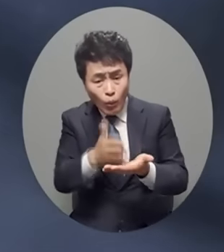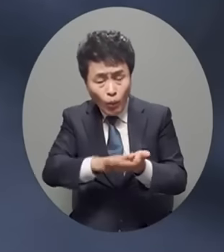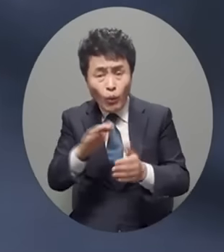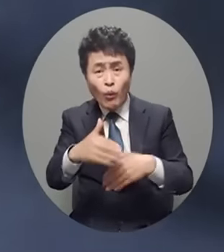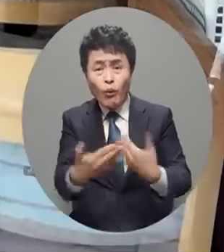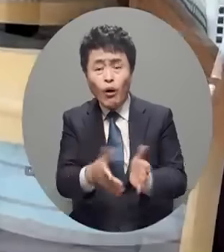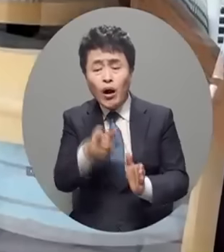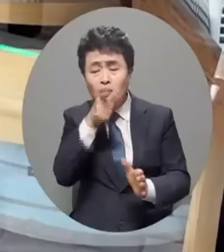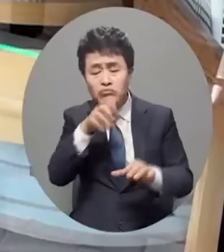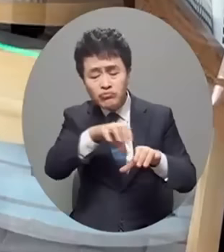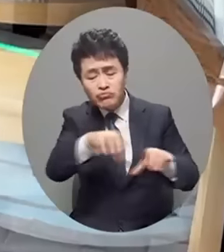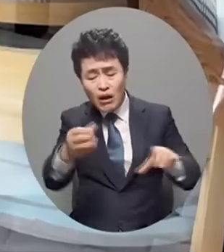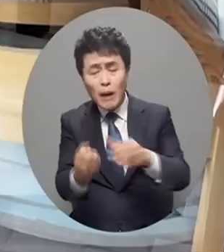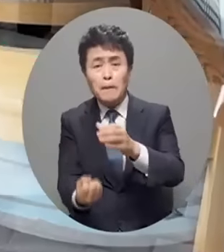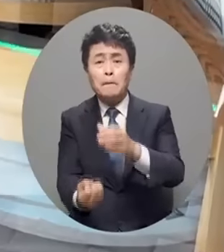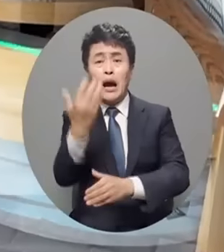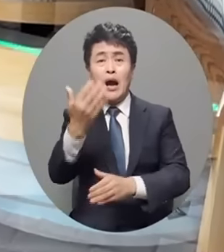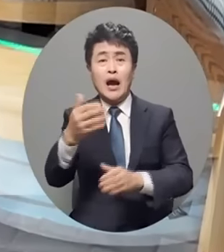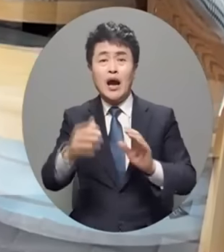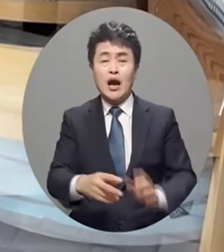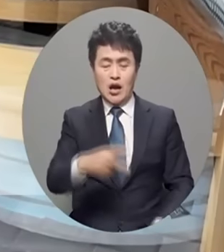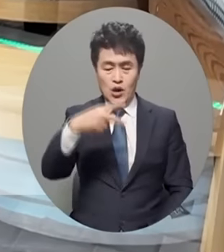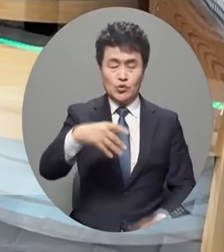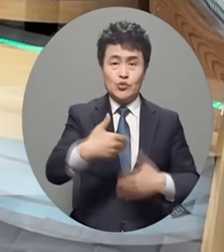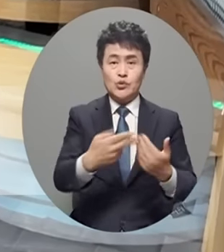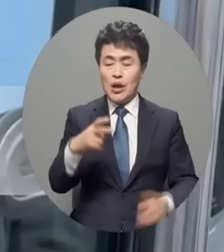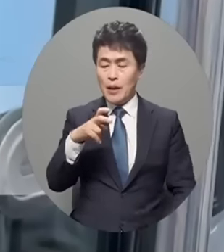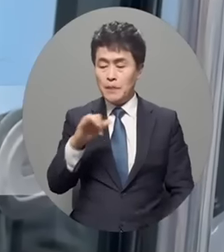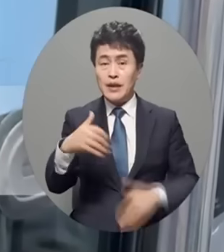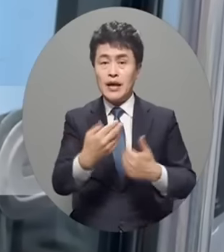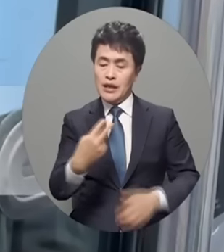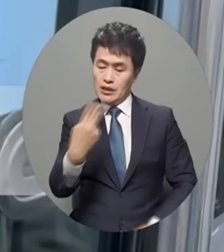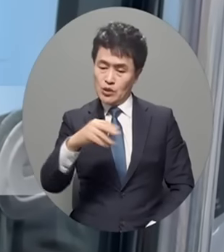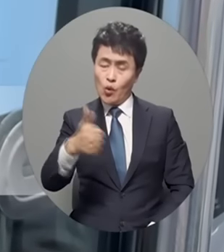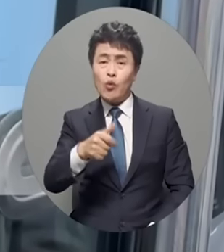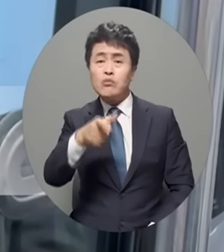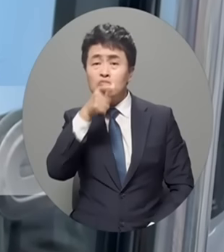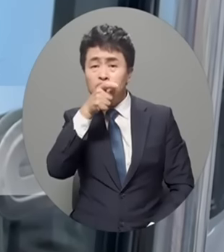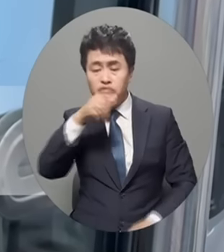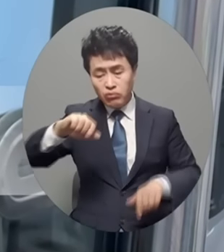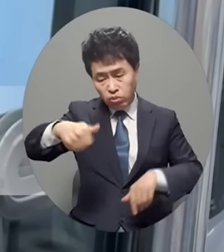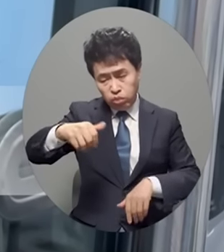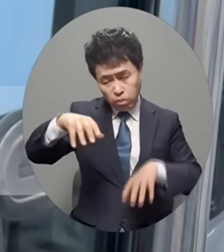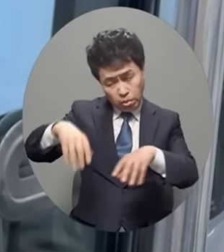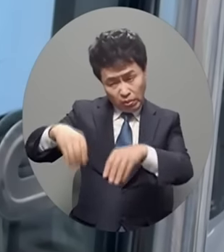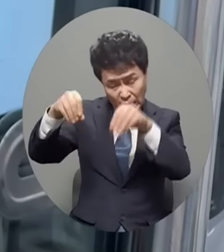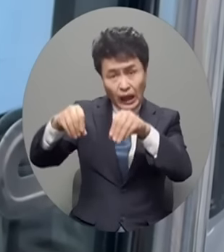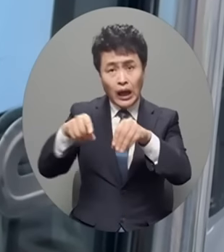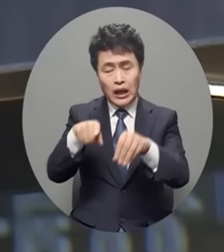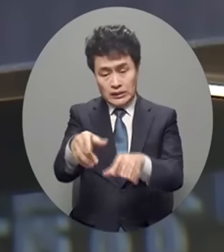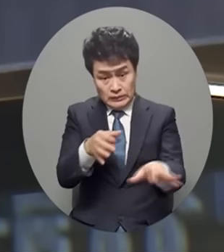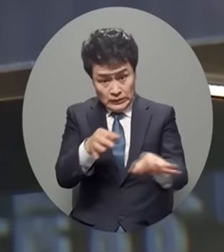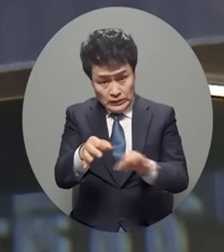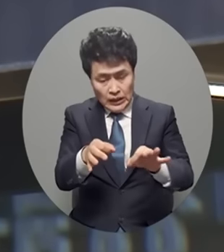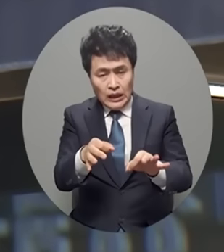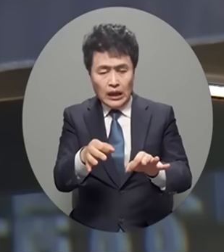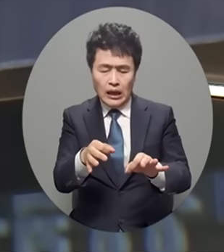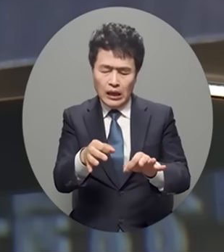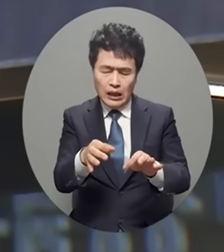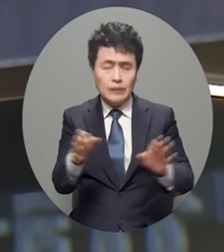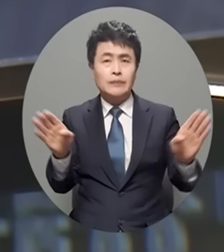발생했습니다. 이 사고로 수유동과 미아동 일대 2,500여 세대에 물이 끊겨 인근 상인들은 가게 문을 닫아야